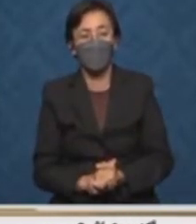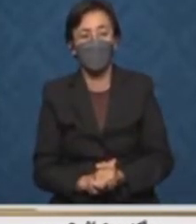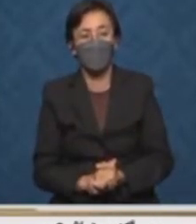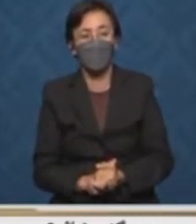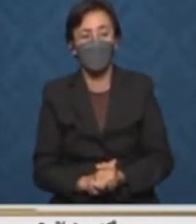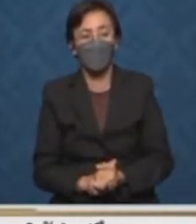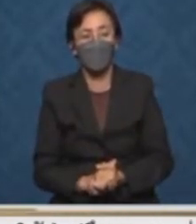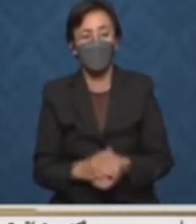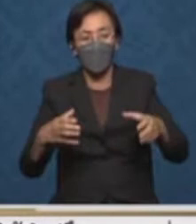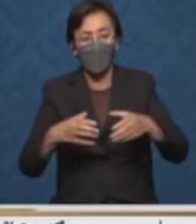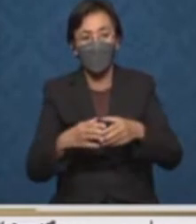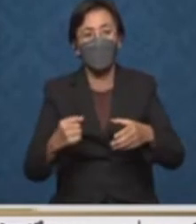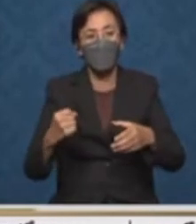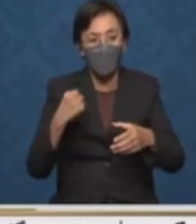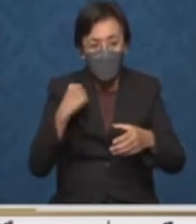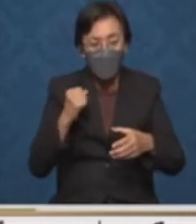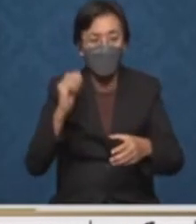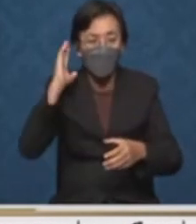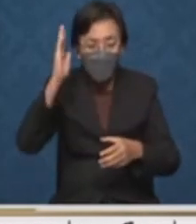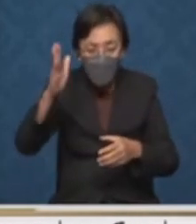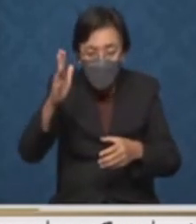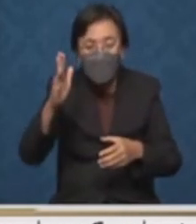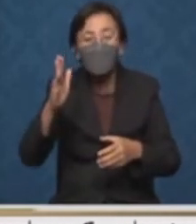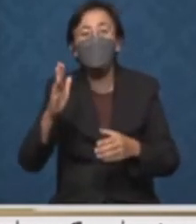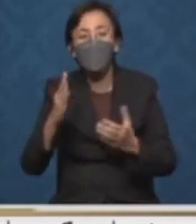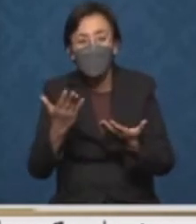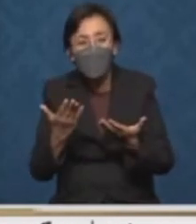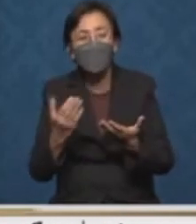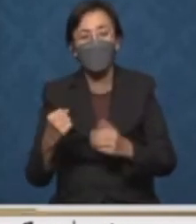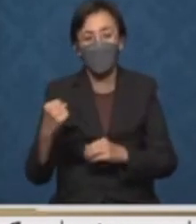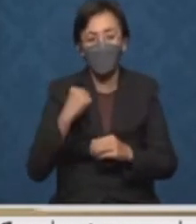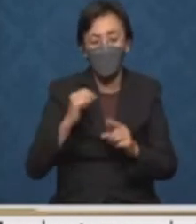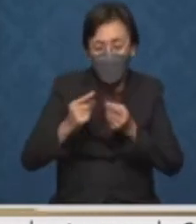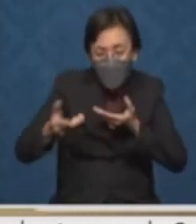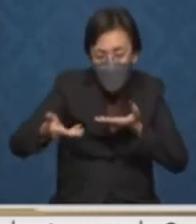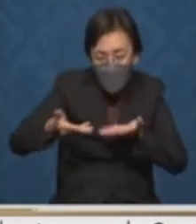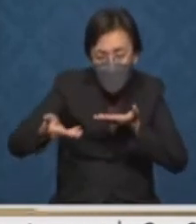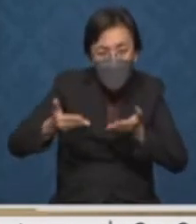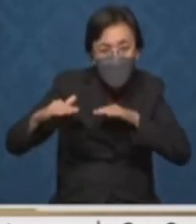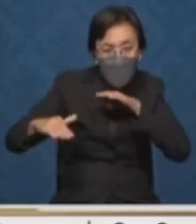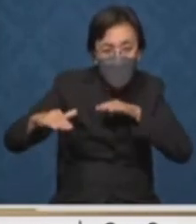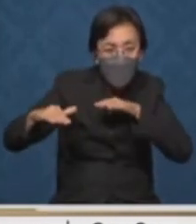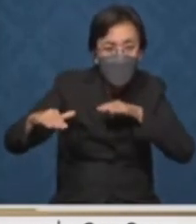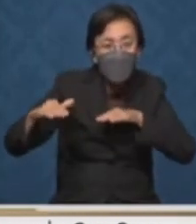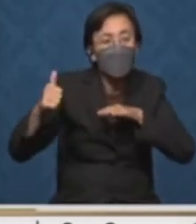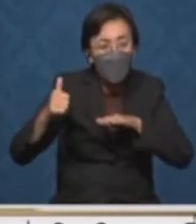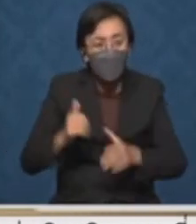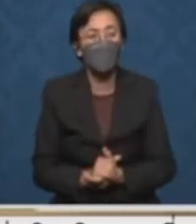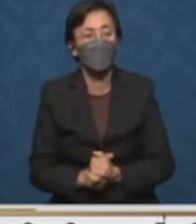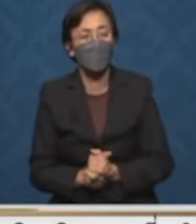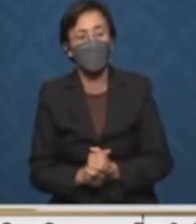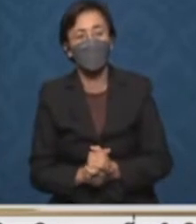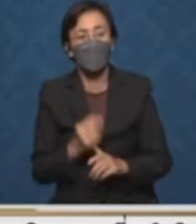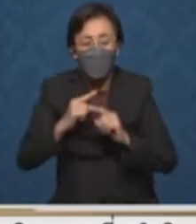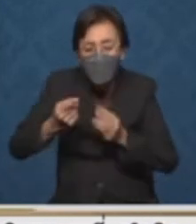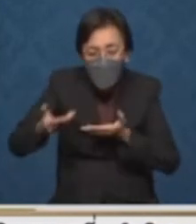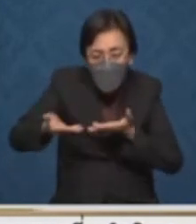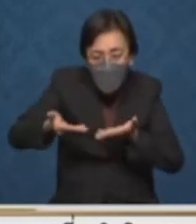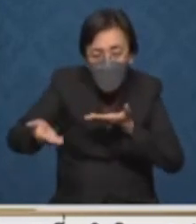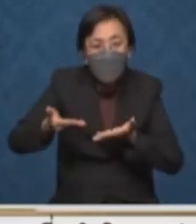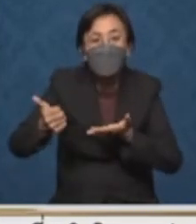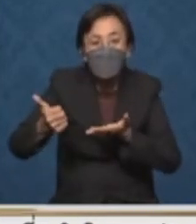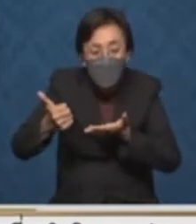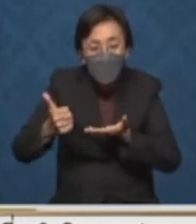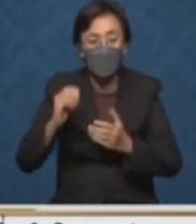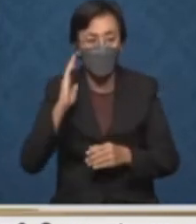ไปสู่อำนาจการต่อรองที่เข้มแข็งอำนาจการต่อรองที่เข้มแข็งนั้นนำไปสู่